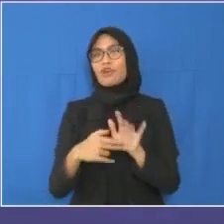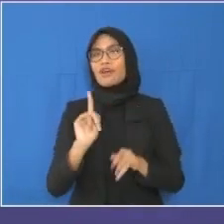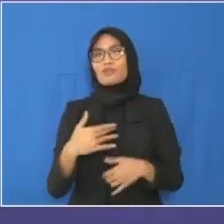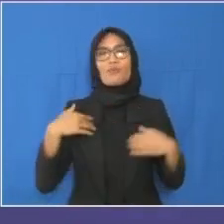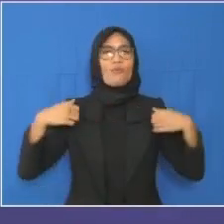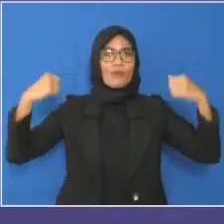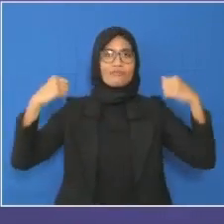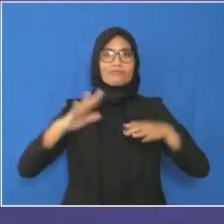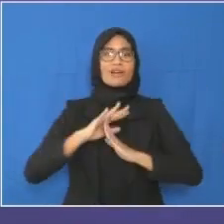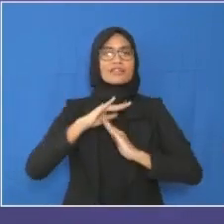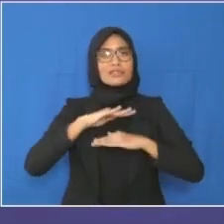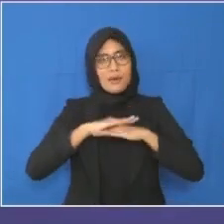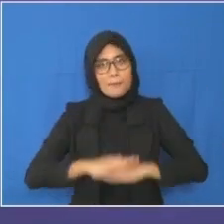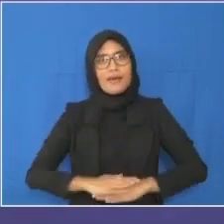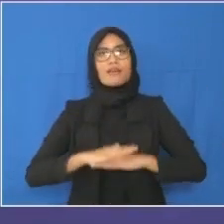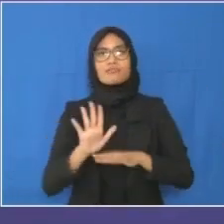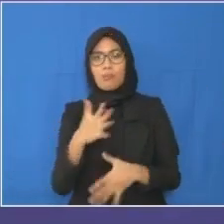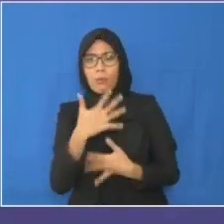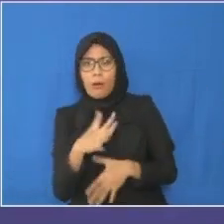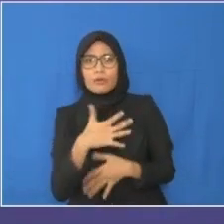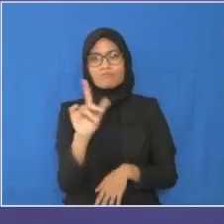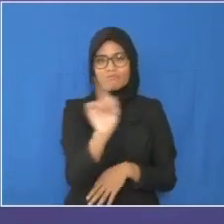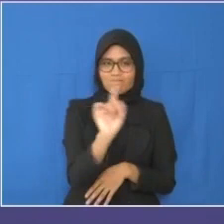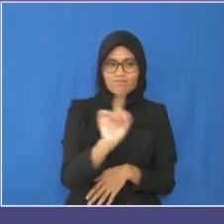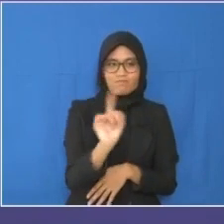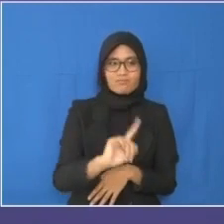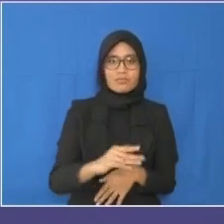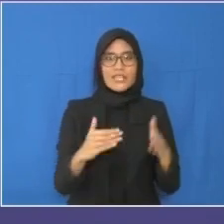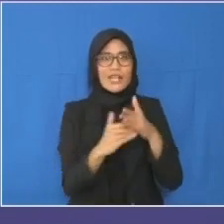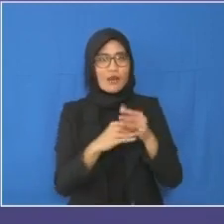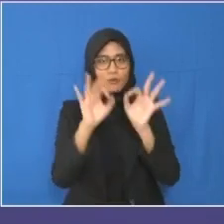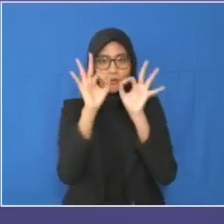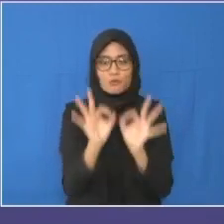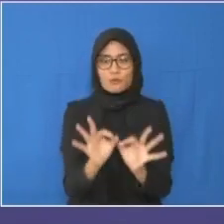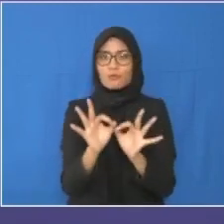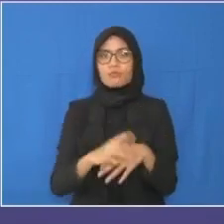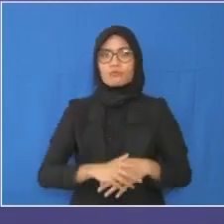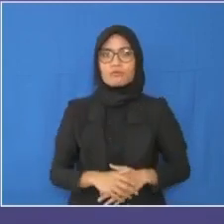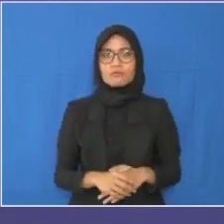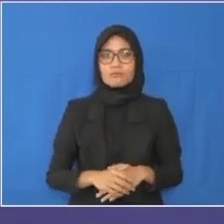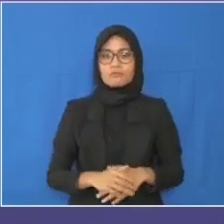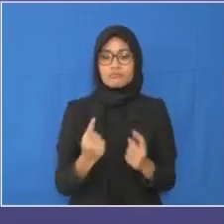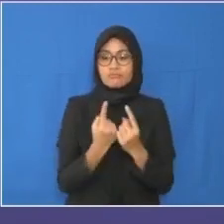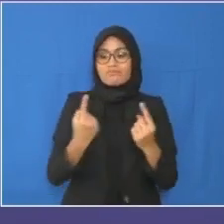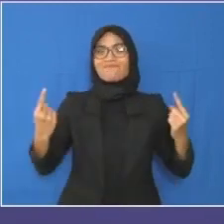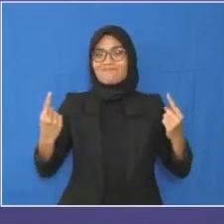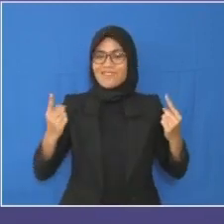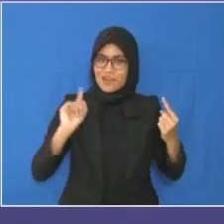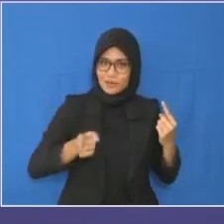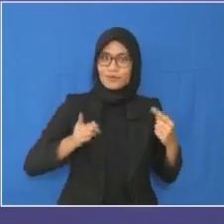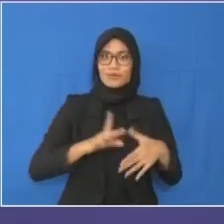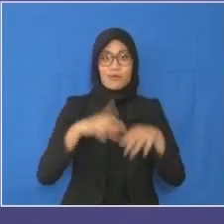sabar dan tenang tidak panik istirahat yang cukup dan teratur Hai jaga cara